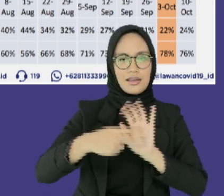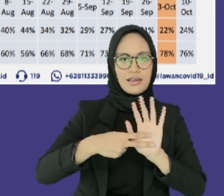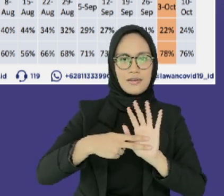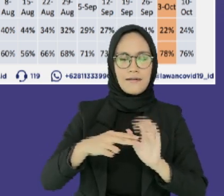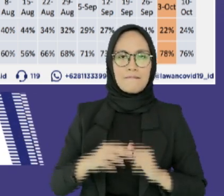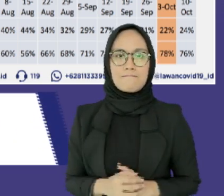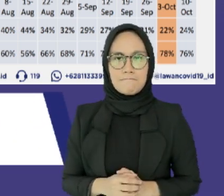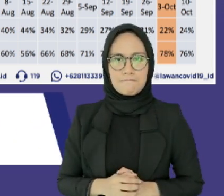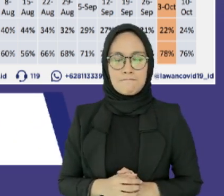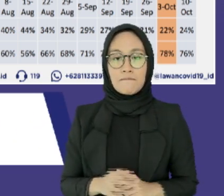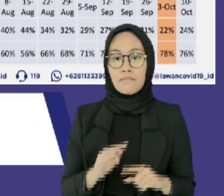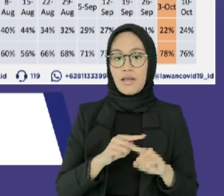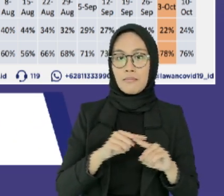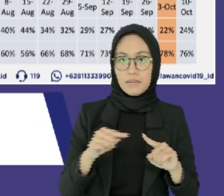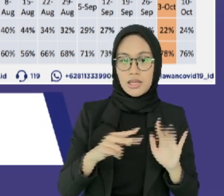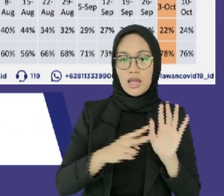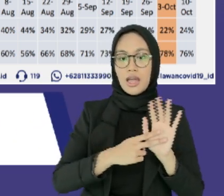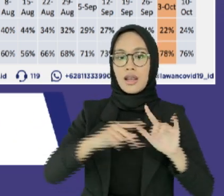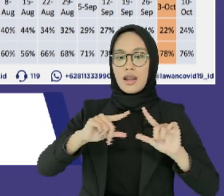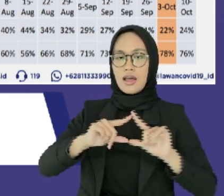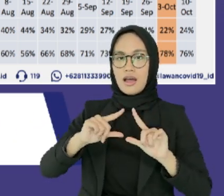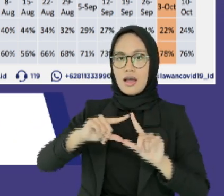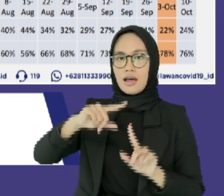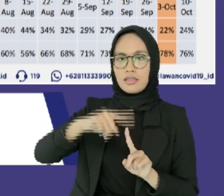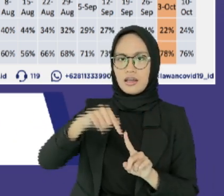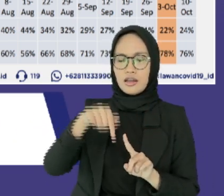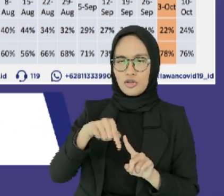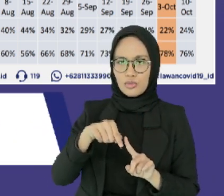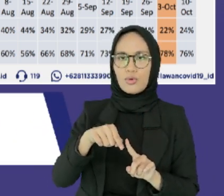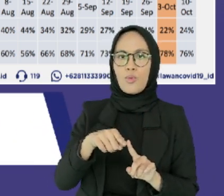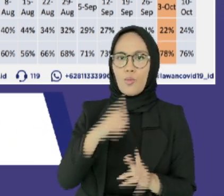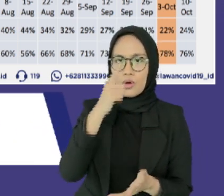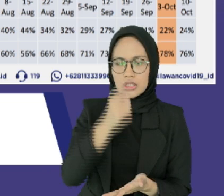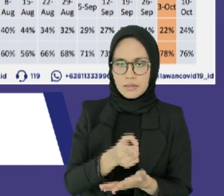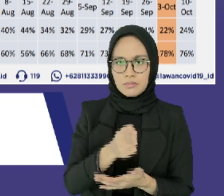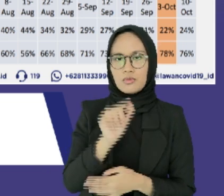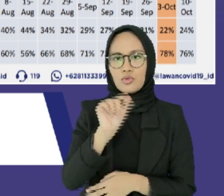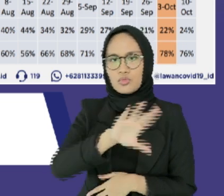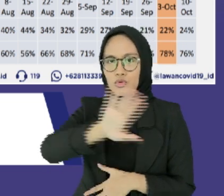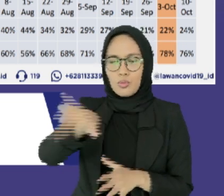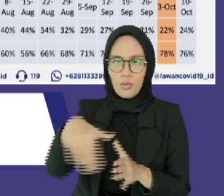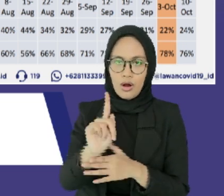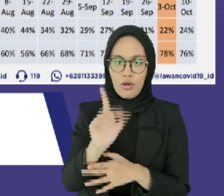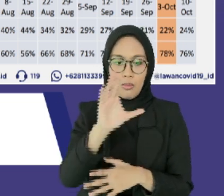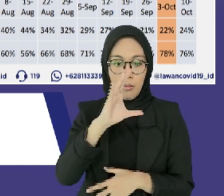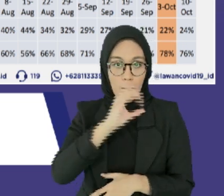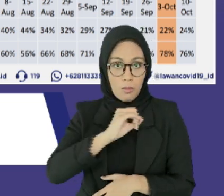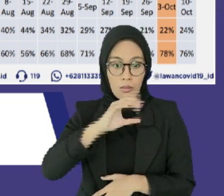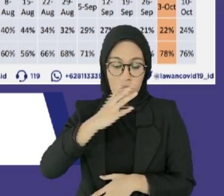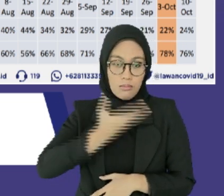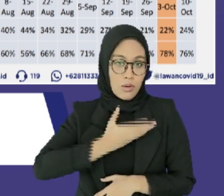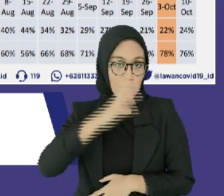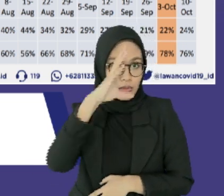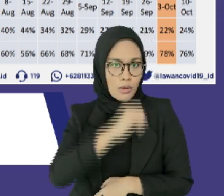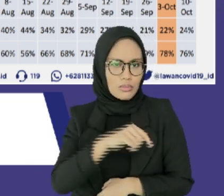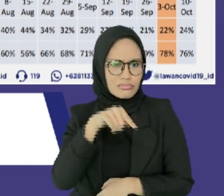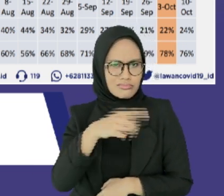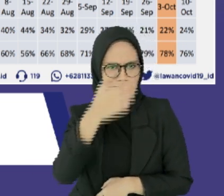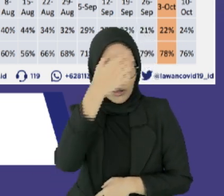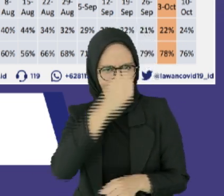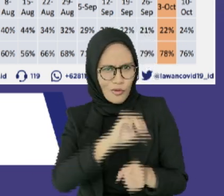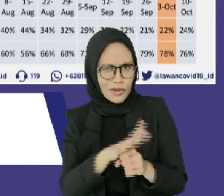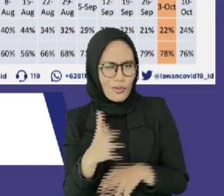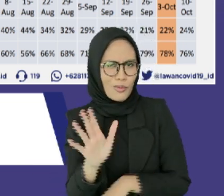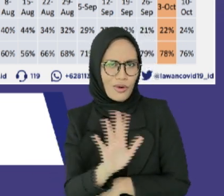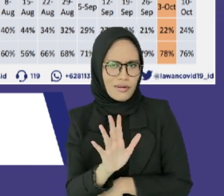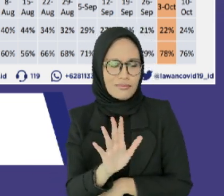maka penegakan diagnosis dari tes antigen untuk pasien maupun kontak erat perlu dilengkapi dengan tes tersebut